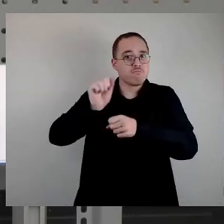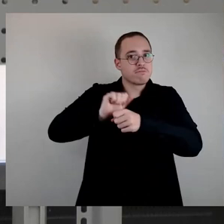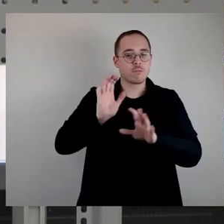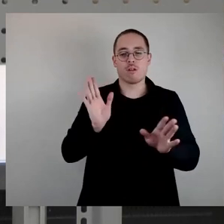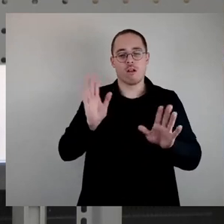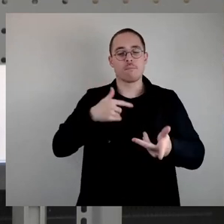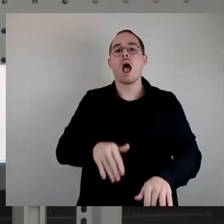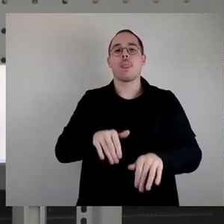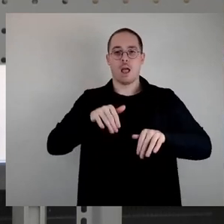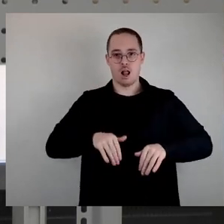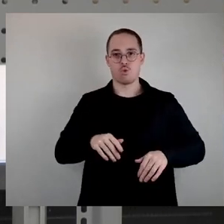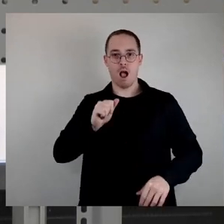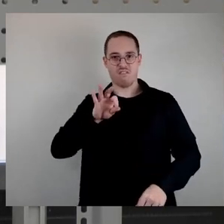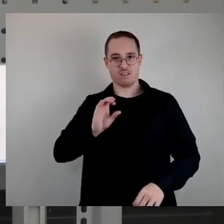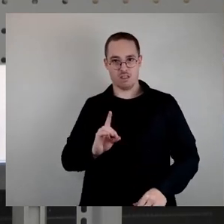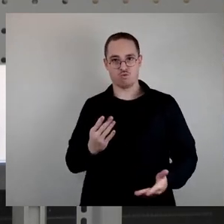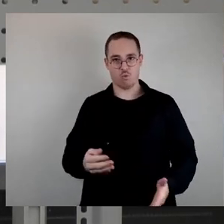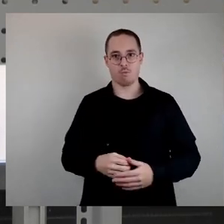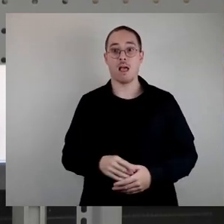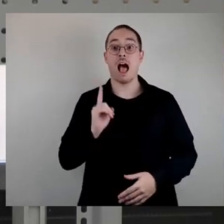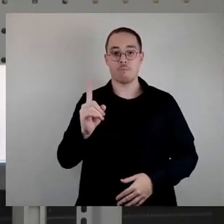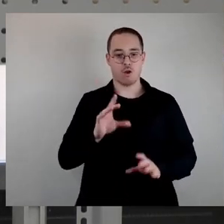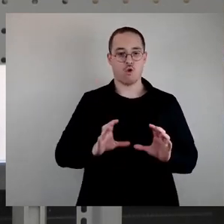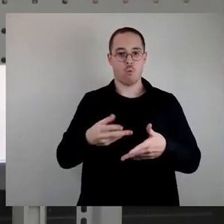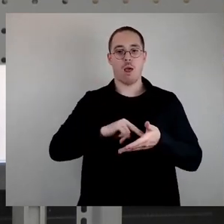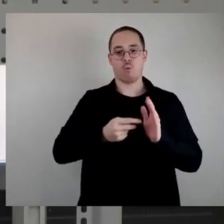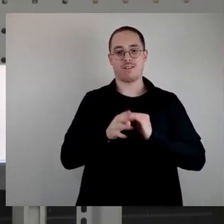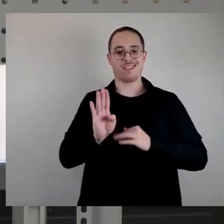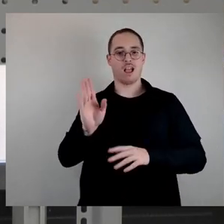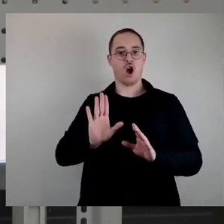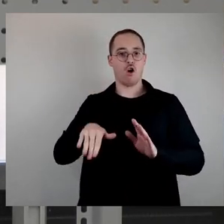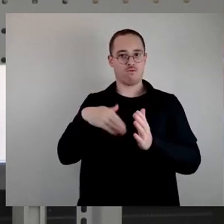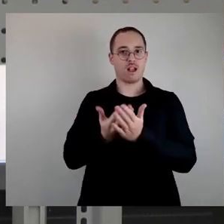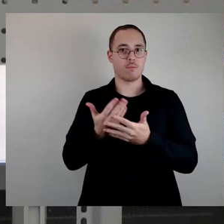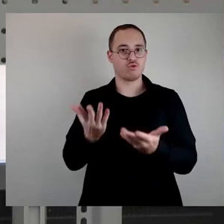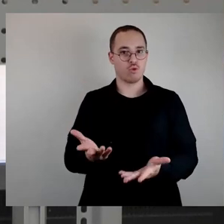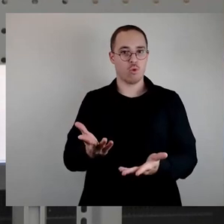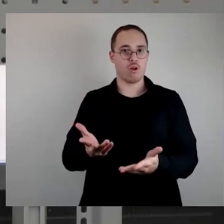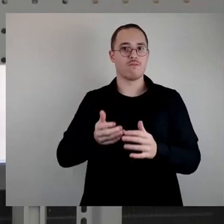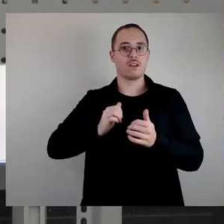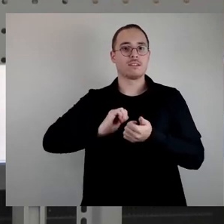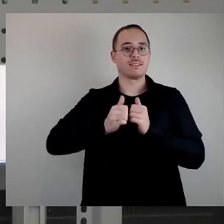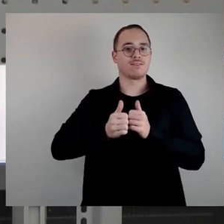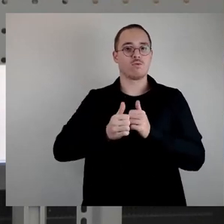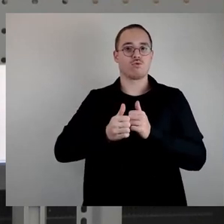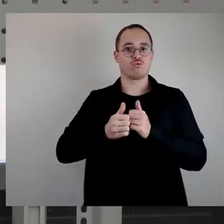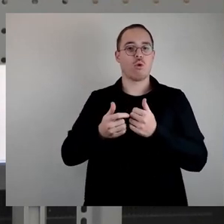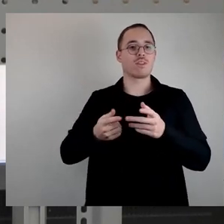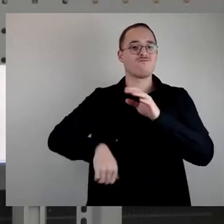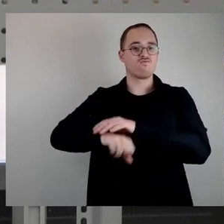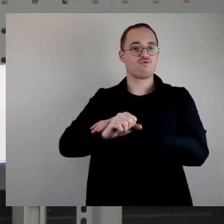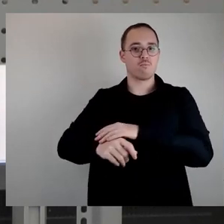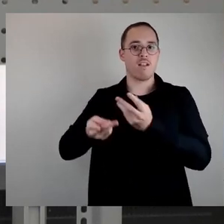Grundsätzlich ist es aber aus unserer Sicht nicht die Aufgabe der Kommunalpolitik, die Geschicke und Angelegenheiten der Dresdner Fußballvereine zu steuern und